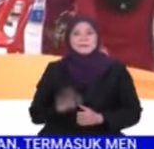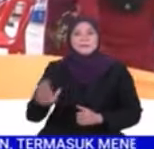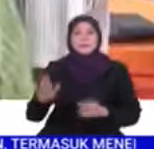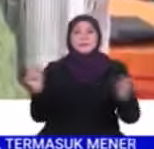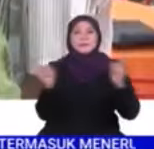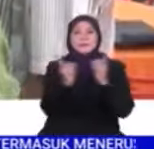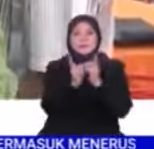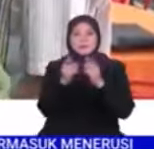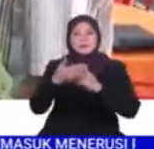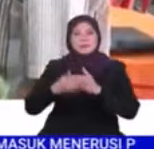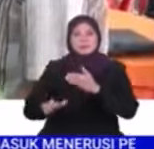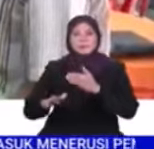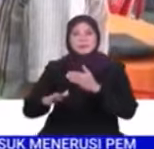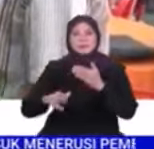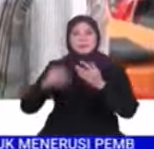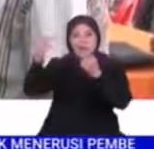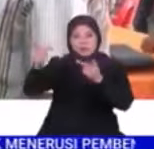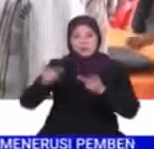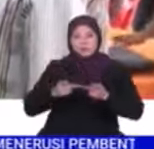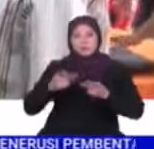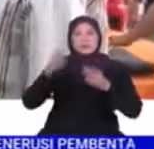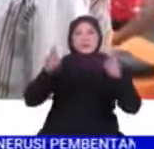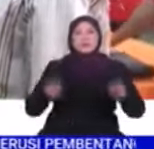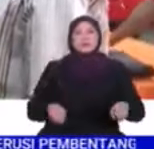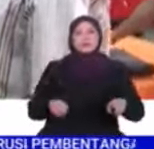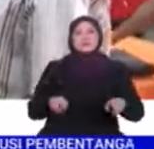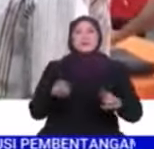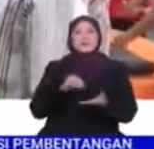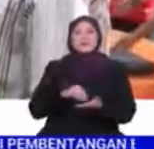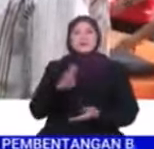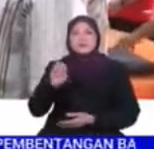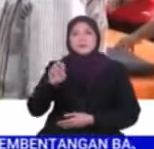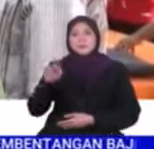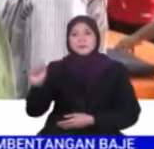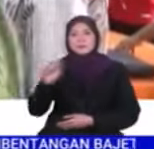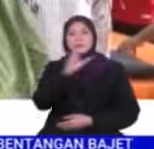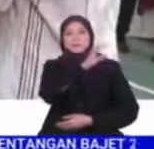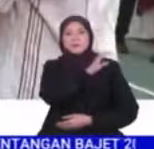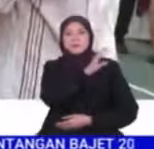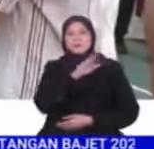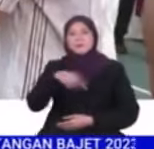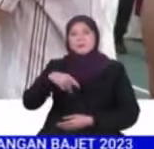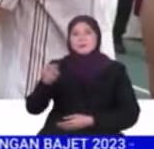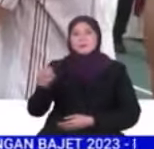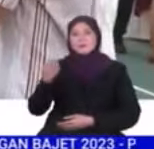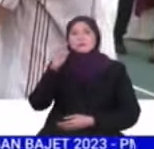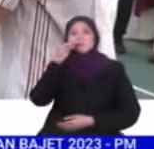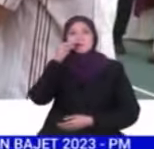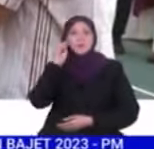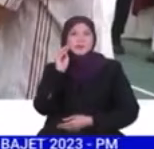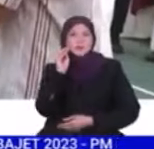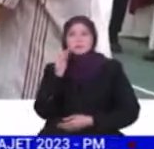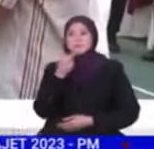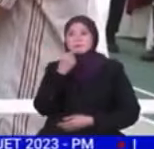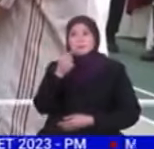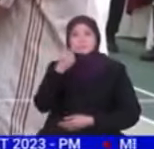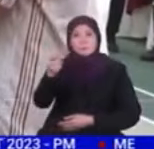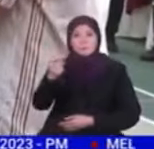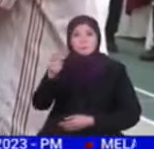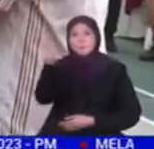Beliau ditemui selepas Majlis Kenduri Rakyat di Felda Sebertak Bera. Pengerusi Perikatan Nasional Tan Sri Muhyiddin Yassin dilapor